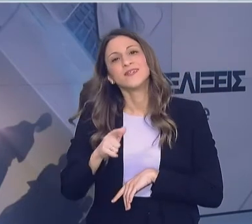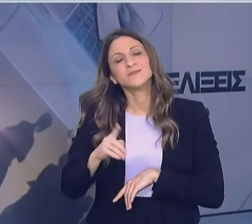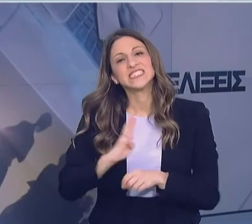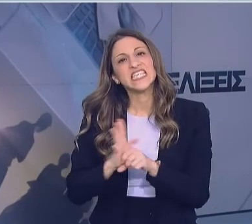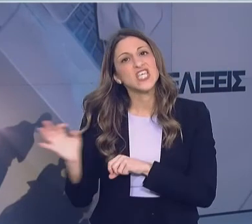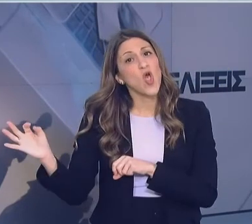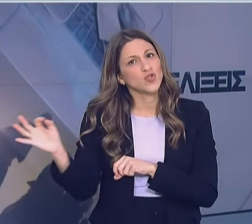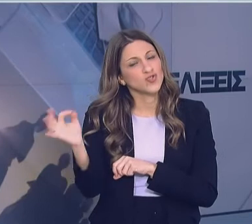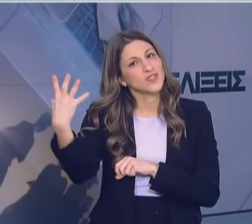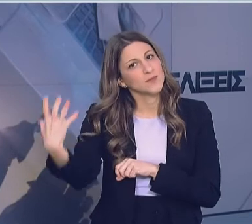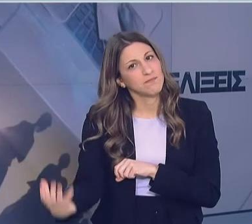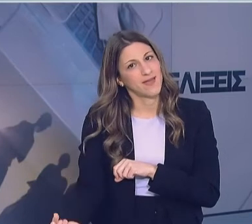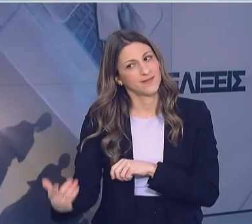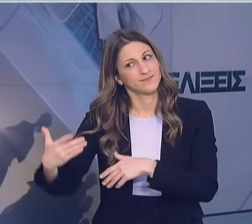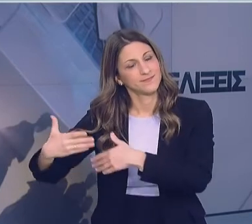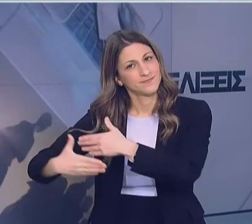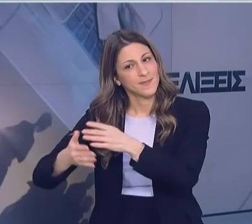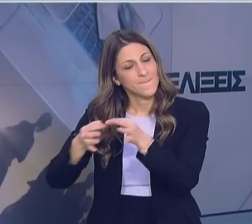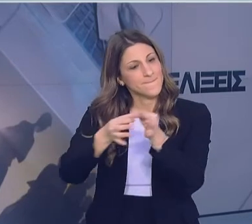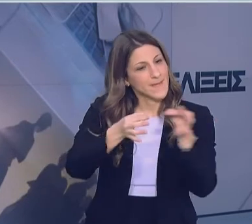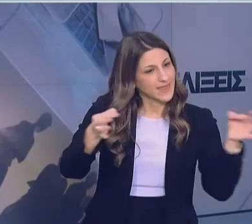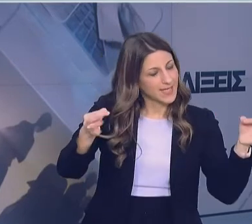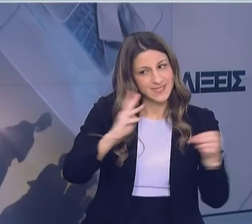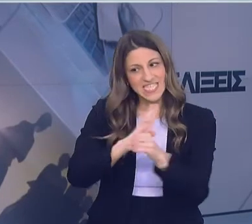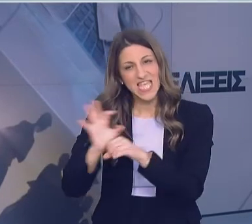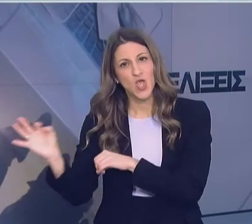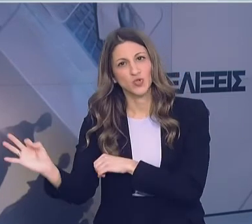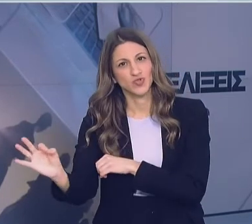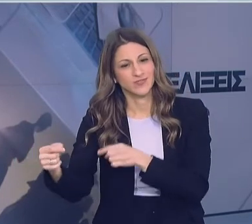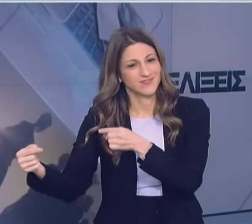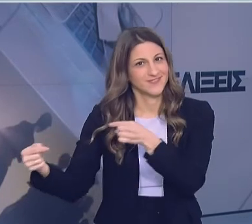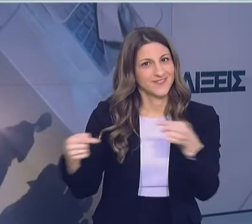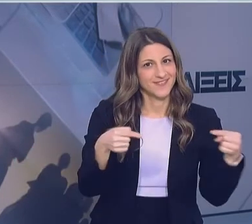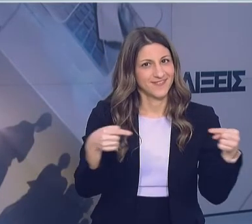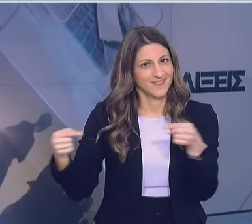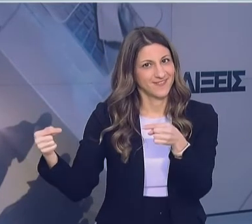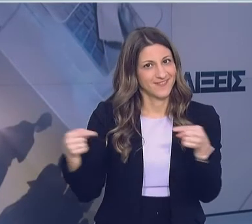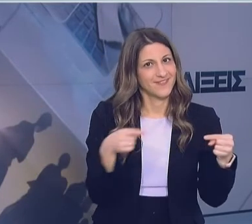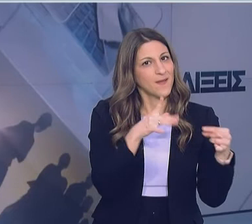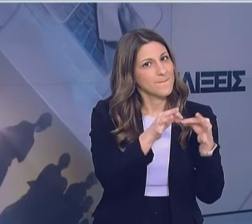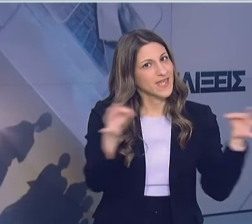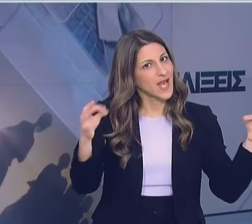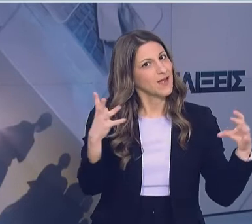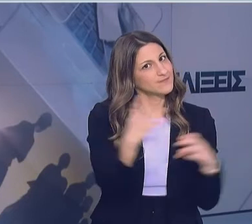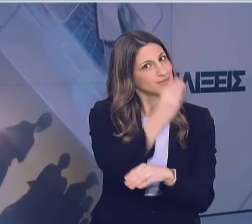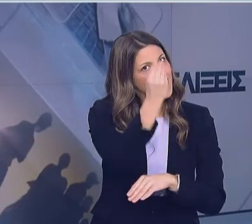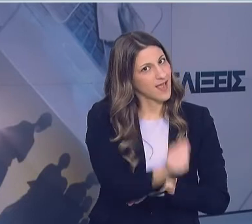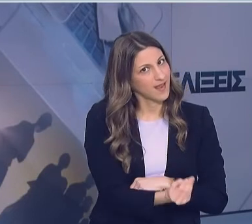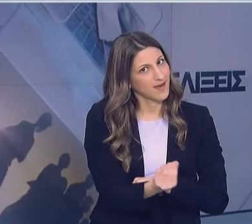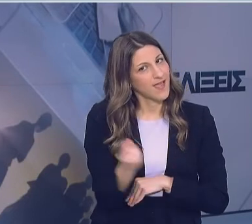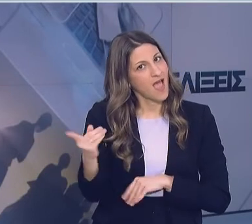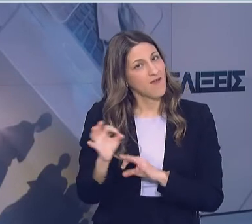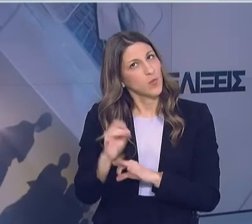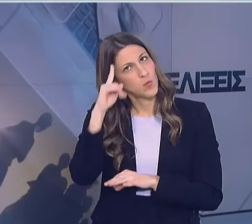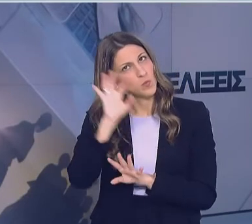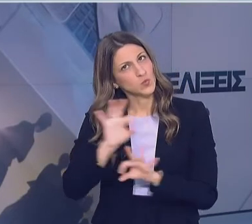ιό και την πορεία των μέτρων που μέχρι τώρα είναι επιτυχής, κατά τη γνώμη μου την ταπεινή, να μας κάνει να εφησυχάσουμε,